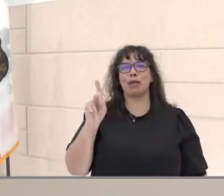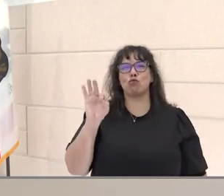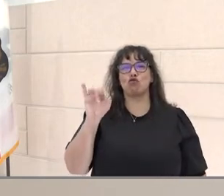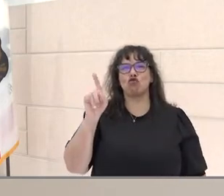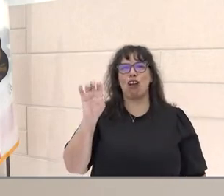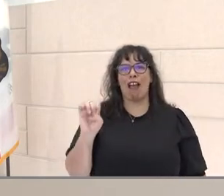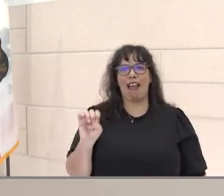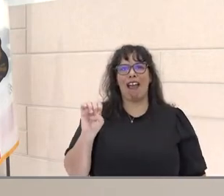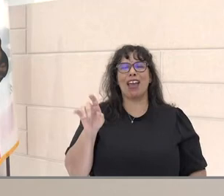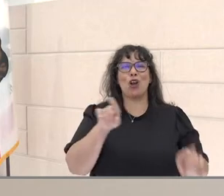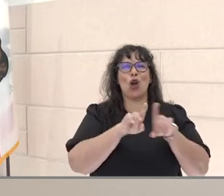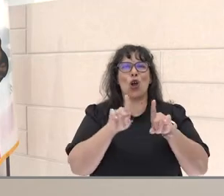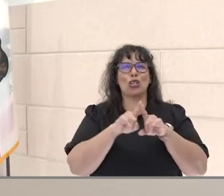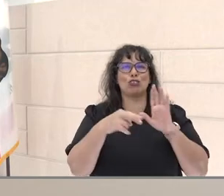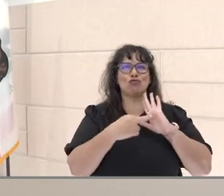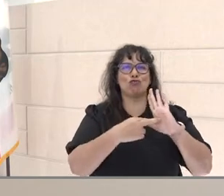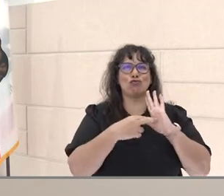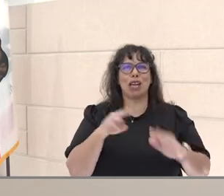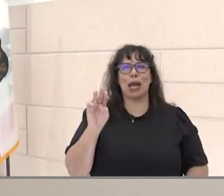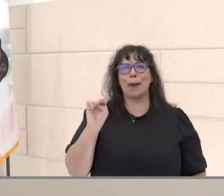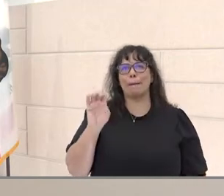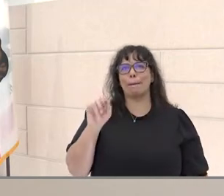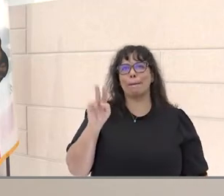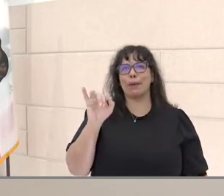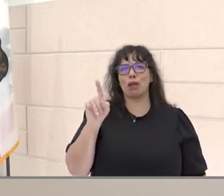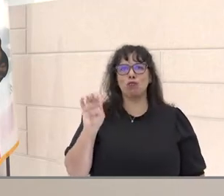มันเนี่ยชื่ออลิซาเบธ